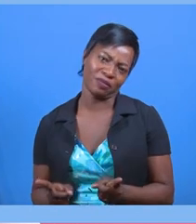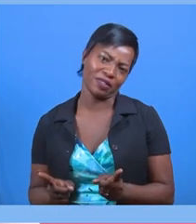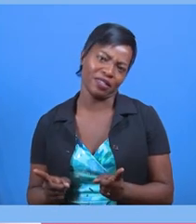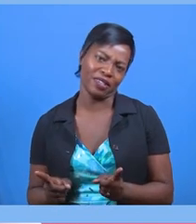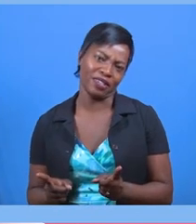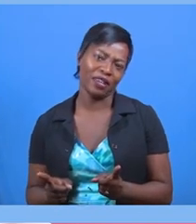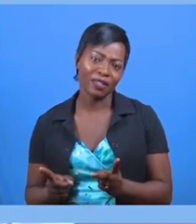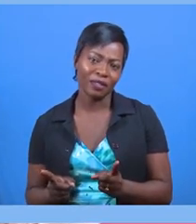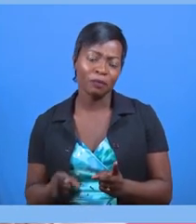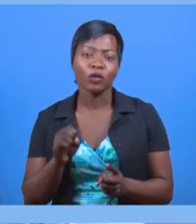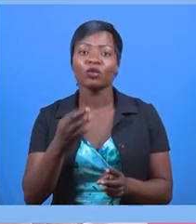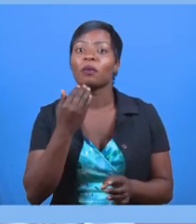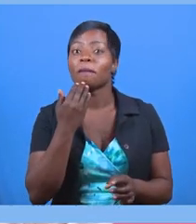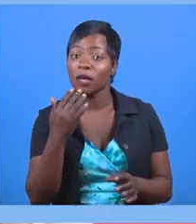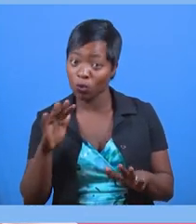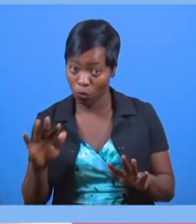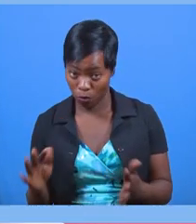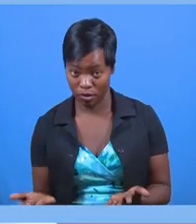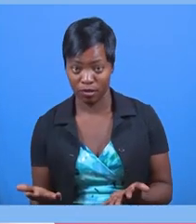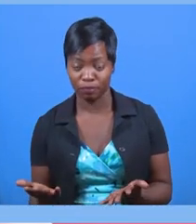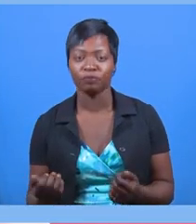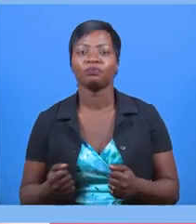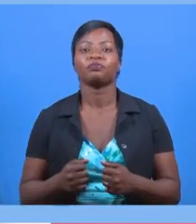semutakura. Saka muchanoona kuti